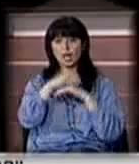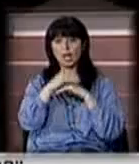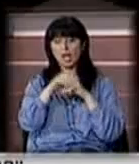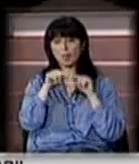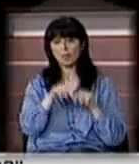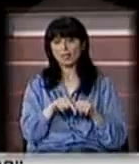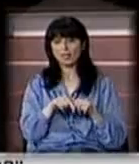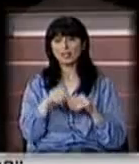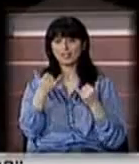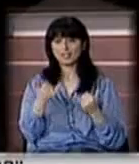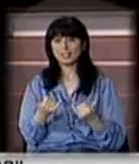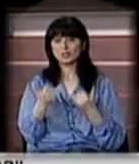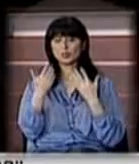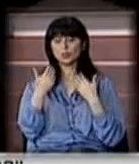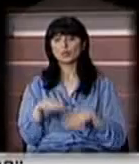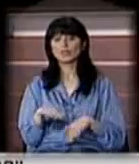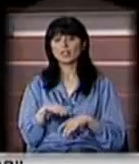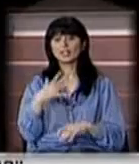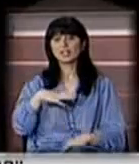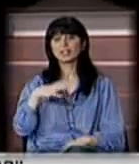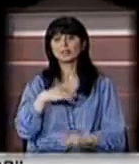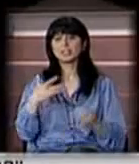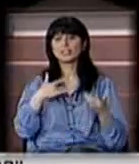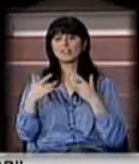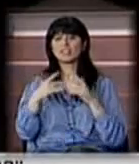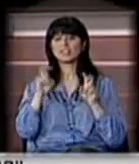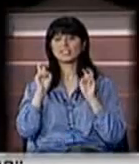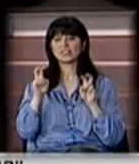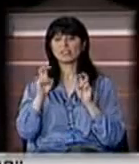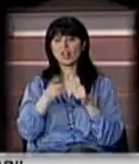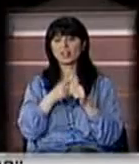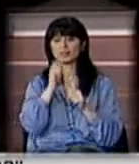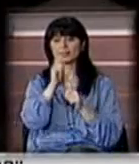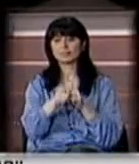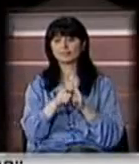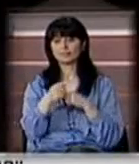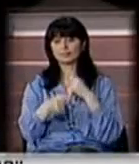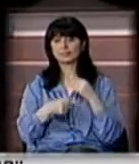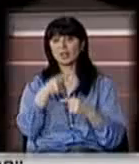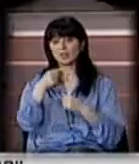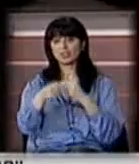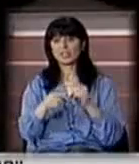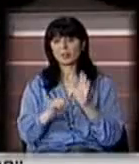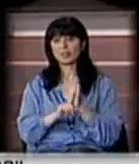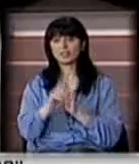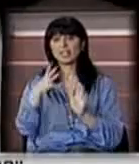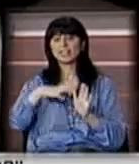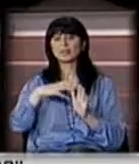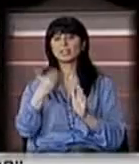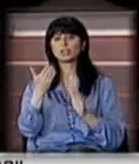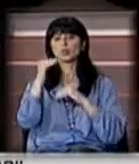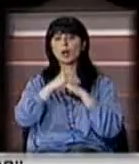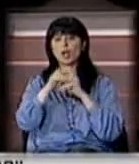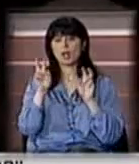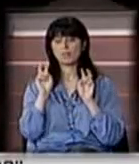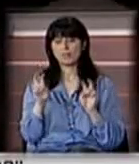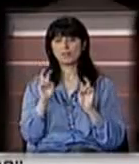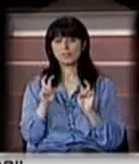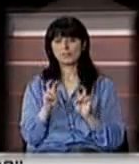ერქვა, მაგრამ დღეს უკვე ამ თბილისის ფესტივალის სახელი დაიმკვიდრა და ესე ვთქვათ თბილისური